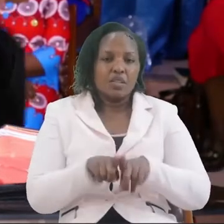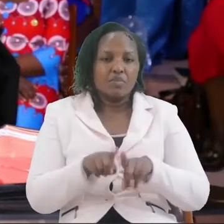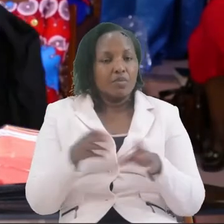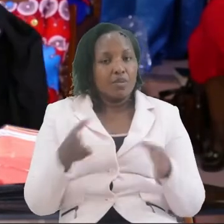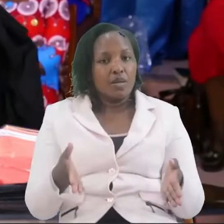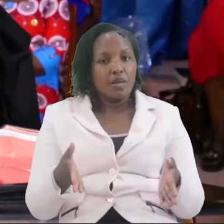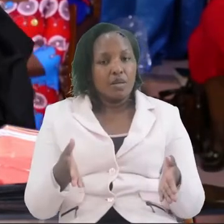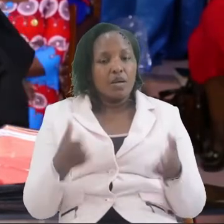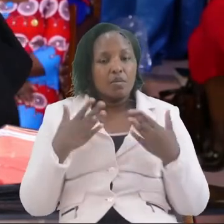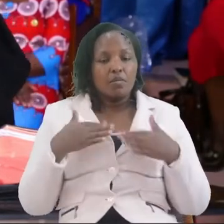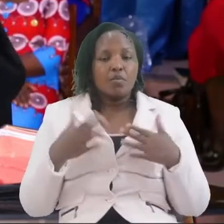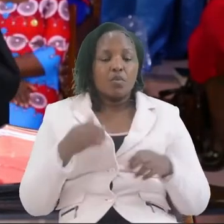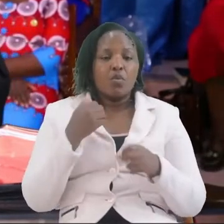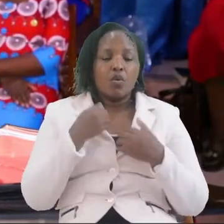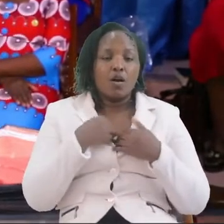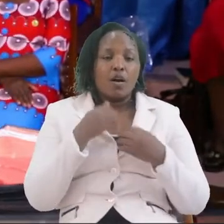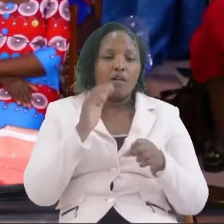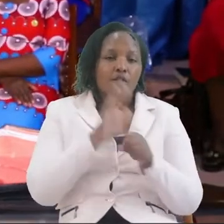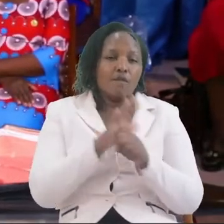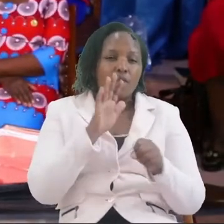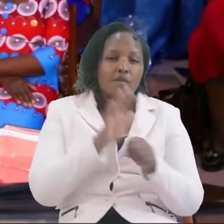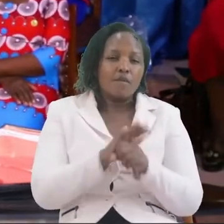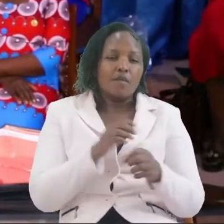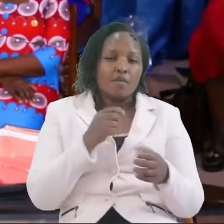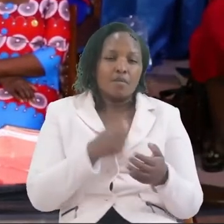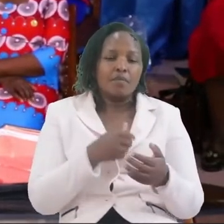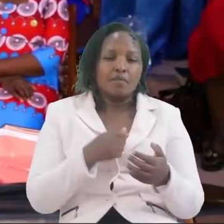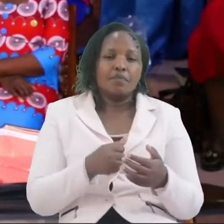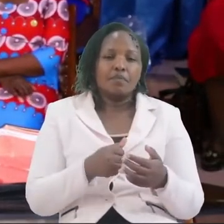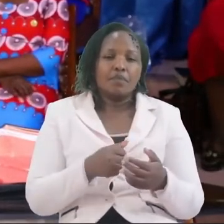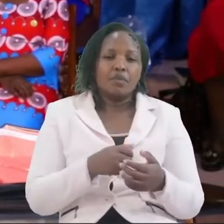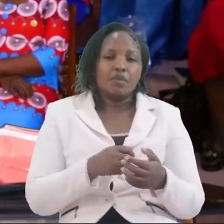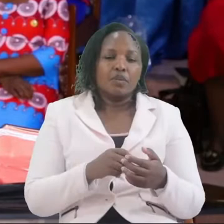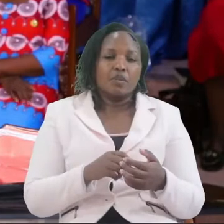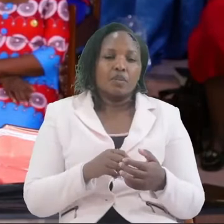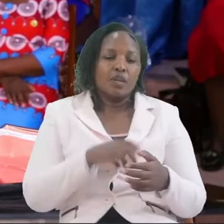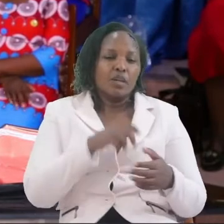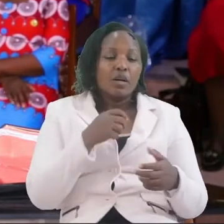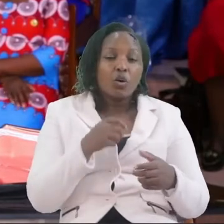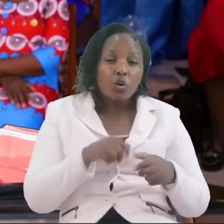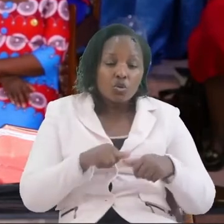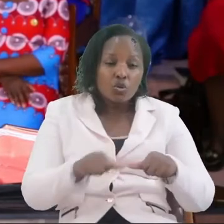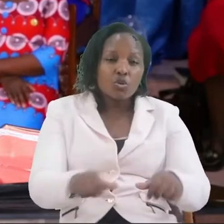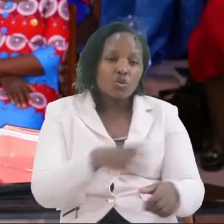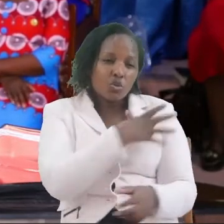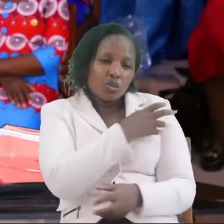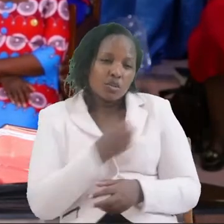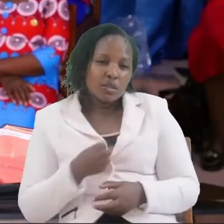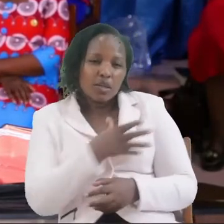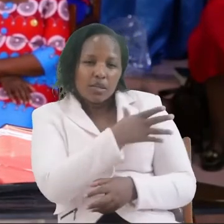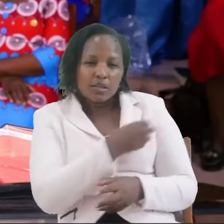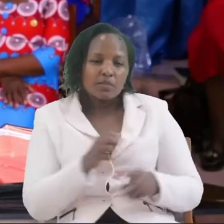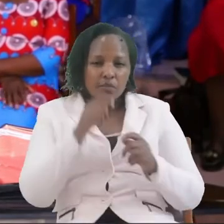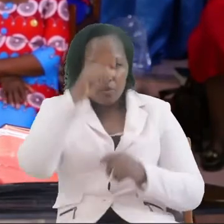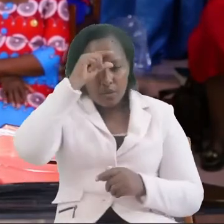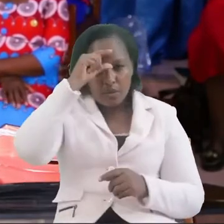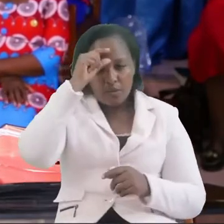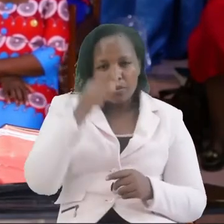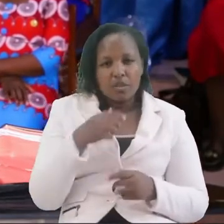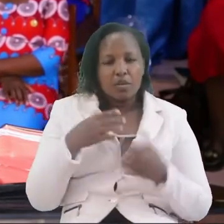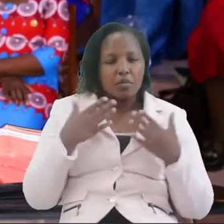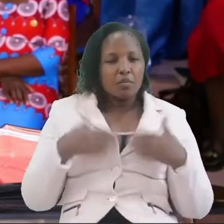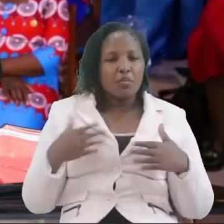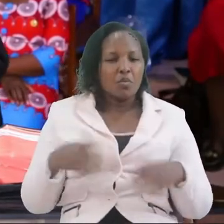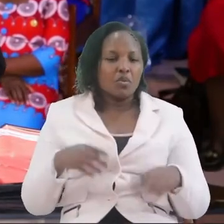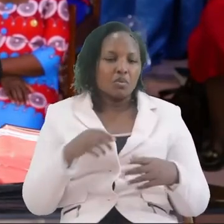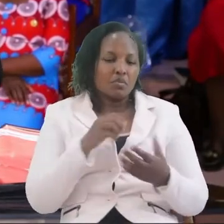wala watu wako na mali nyingi, mabilioni, ndiyo tu ameendelea kupola mali ya serikali ama mali ya